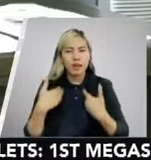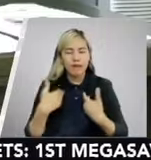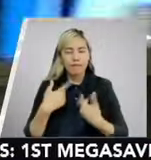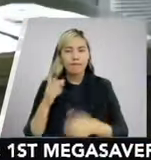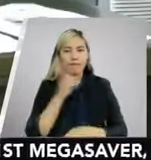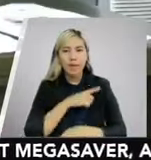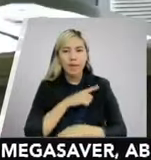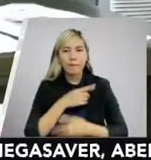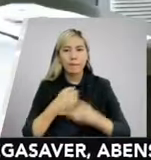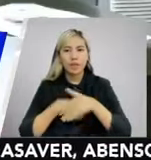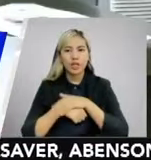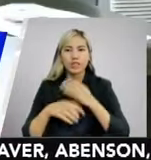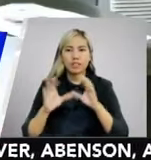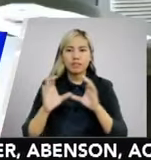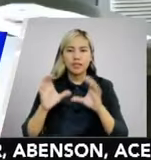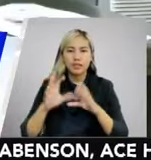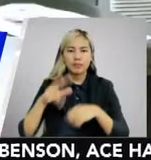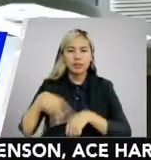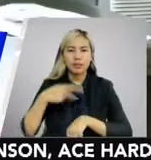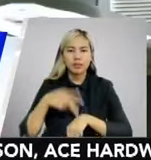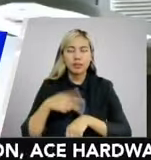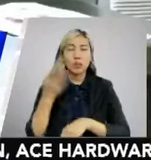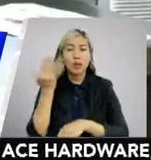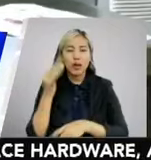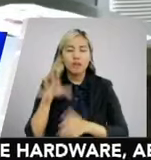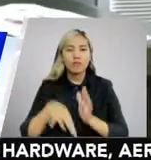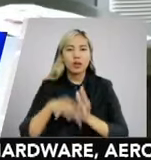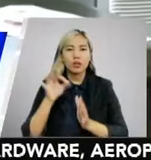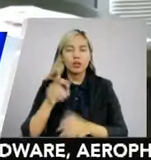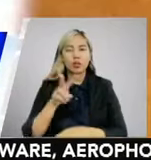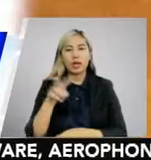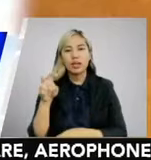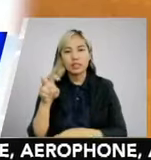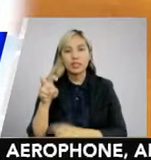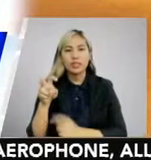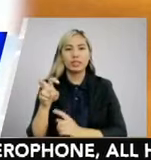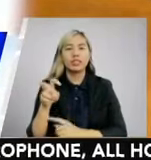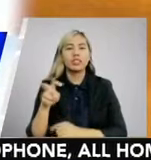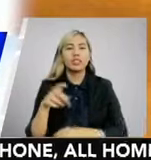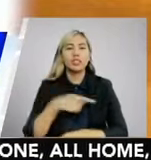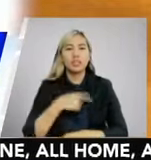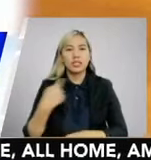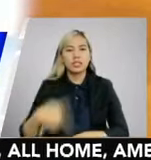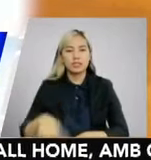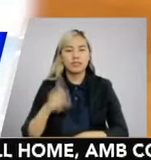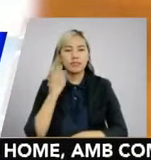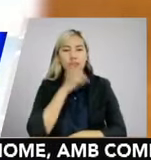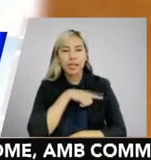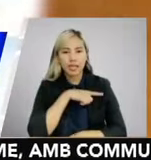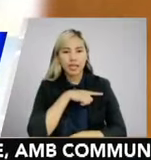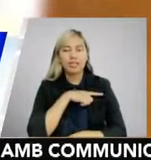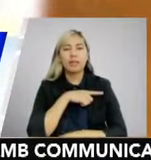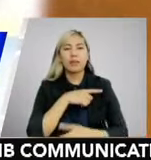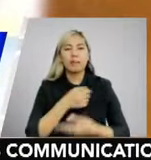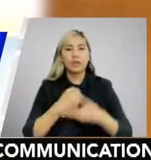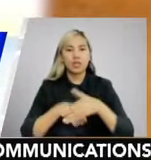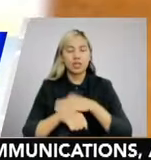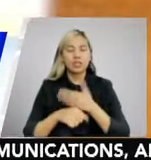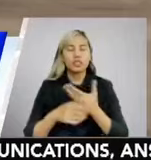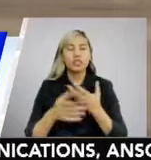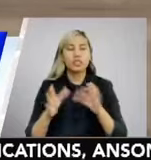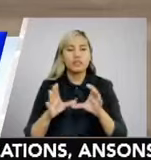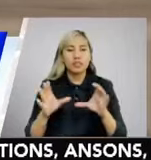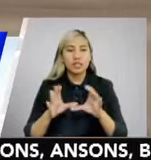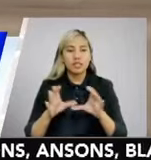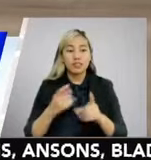yan ang pagkakatukoy sa 200 Chinese nationals na may Pekeng birth certificate na inisyu umano ng local civil registry office ng bayan. Ayon sa